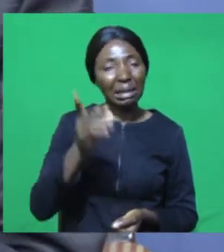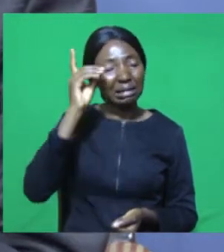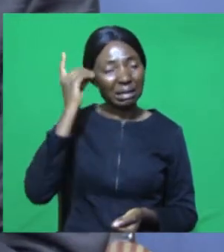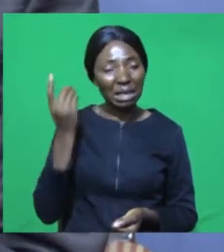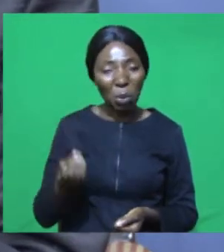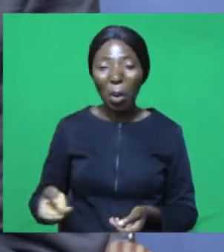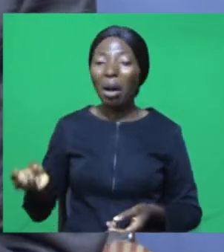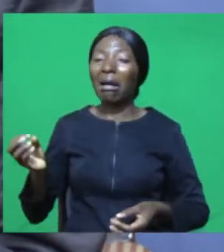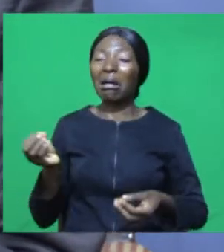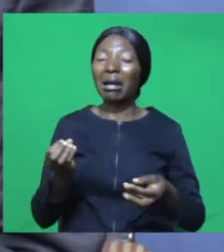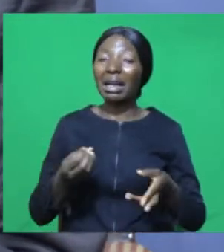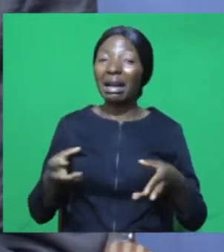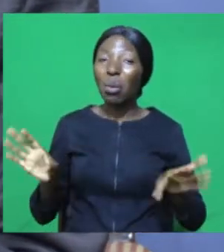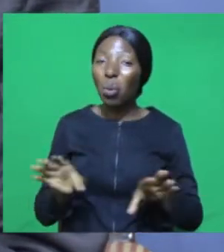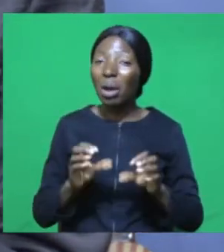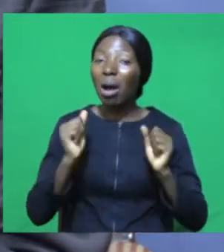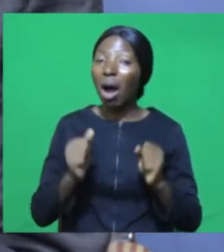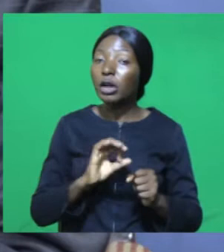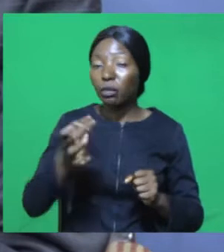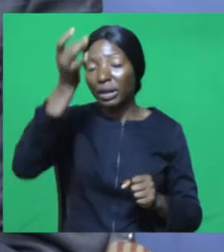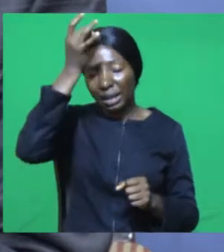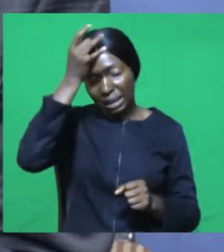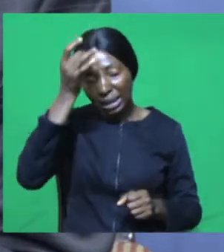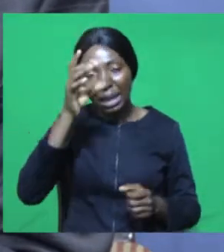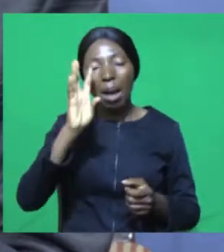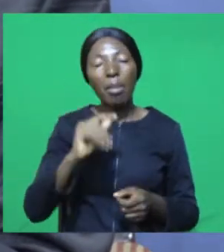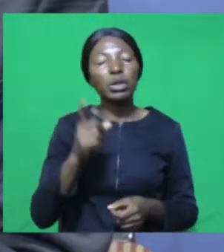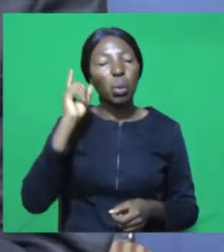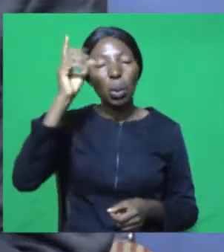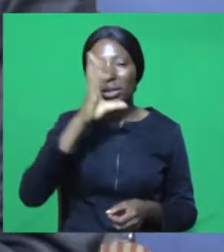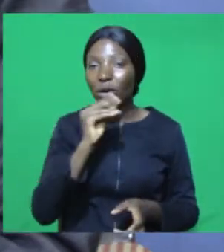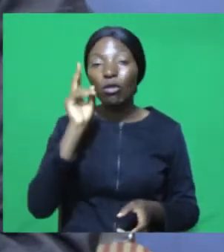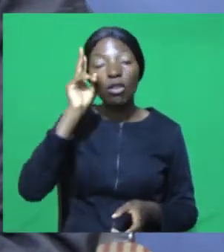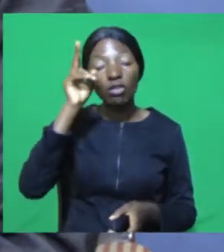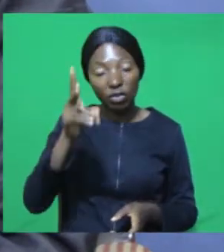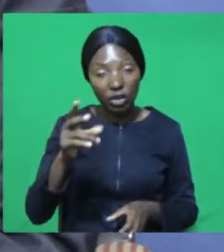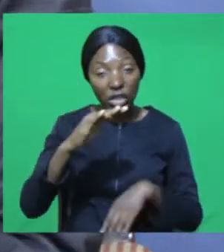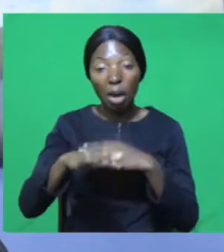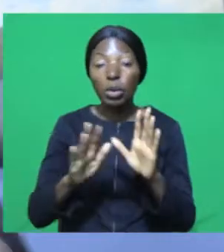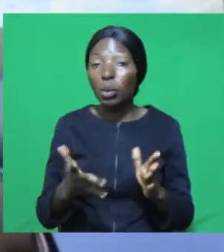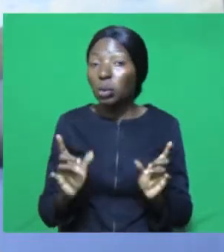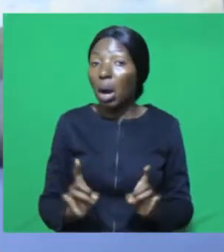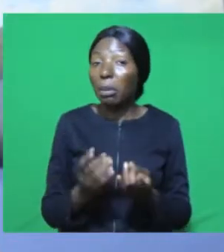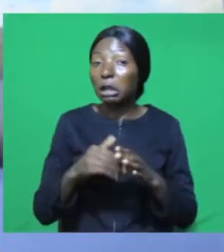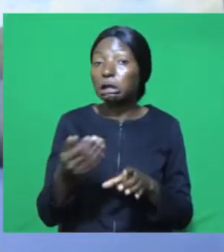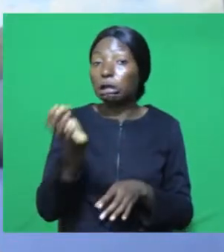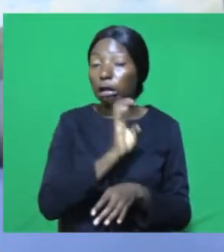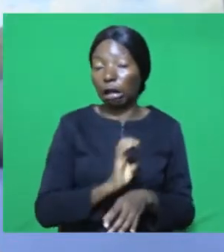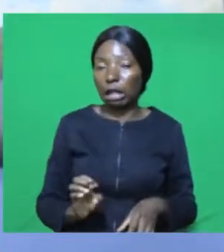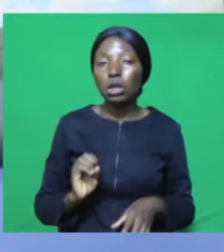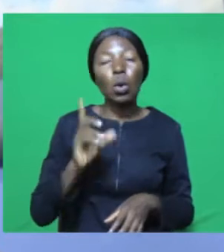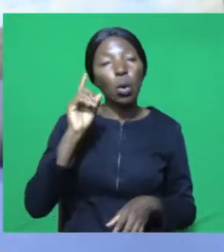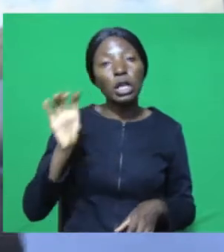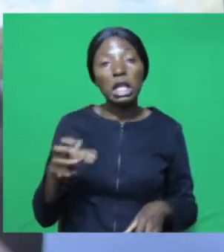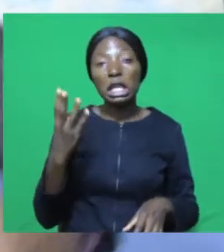kudara atonzi akazodzokera kubasa kwake ari cover but aiudzwa nyaya dzakadai idzi saka mwari anoita ukama